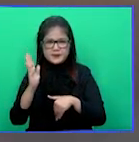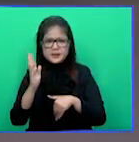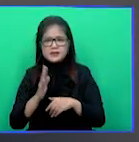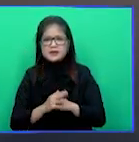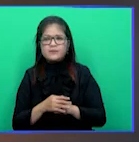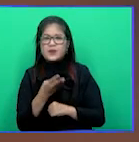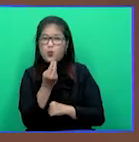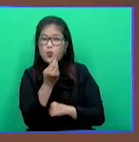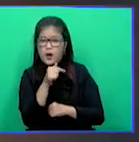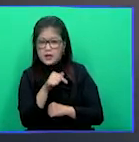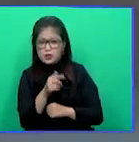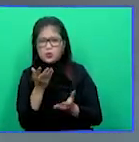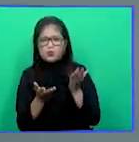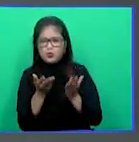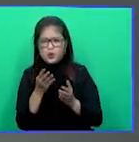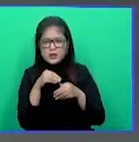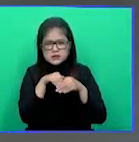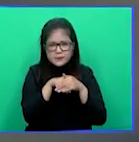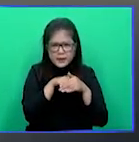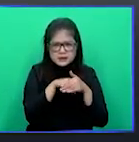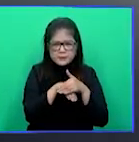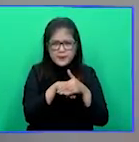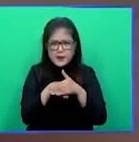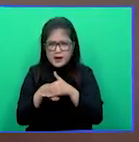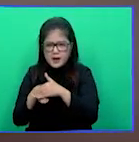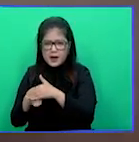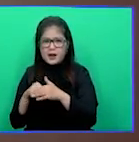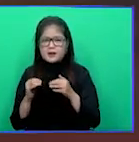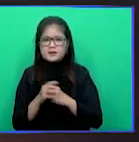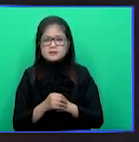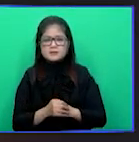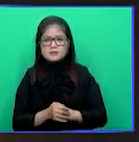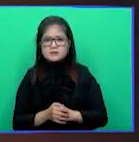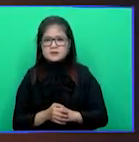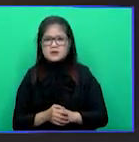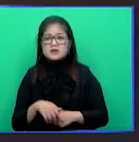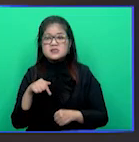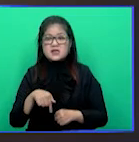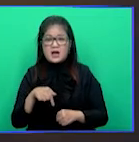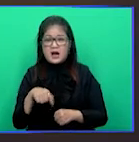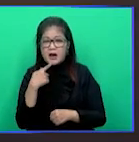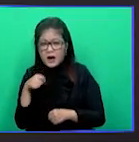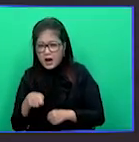puluhan tahun bekerja sebagai peternak bebek disimpan di kolong tempat tidur. Saat ini sang kakek terbaring sakit dirawat